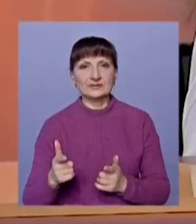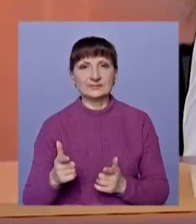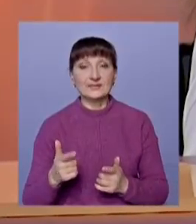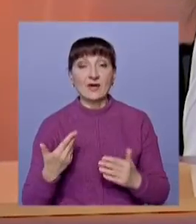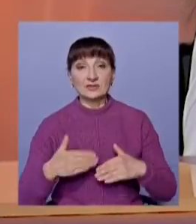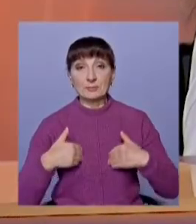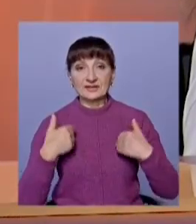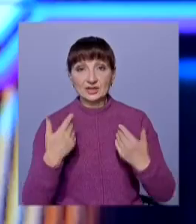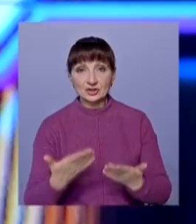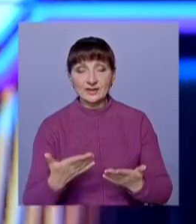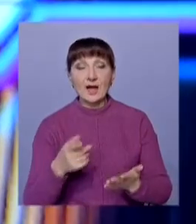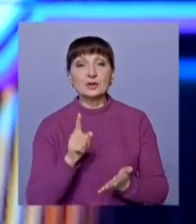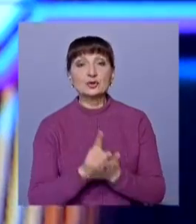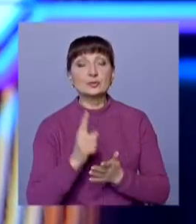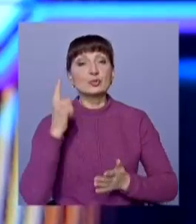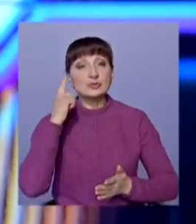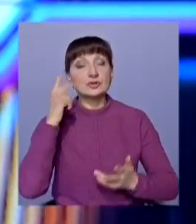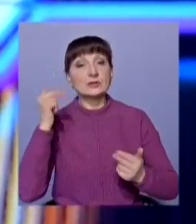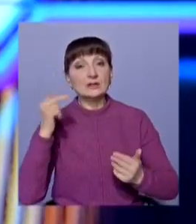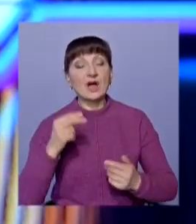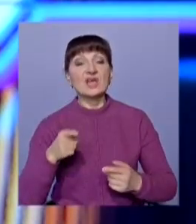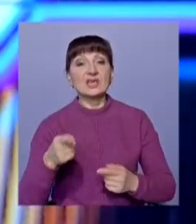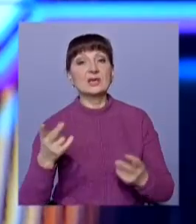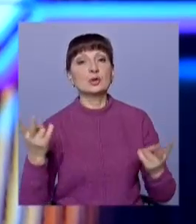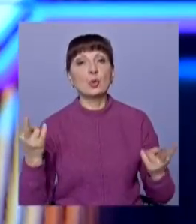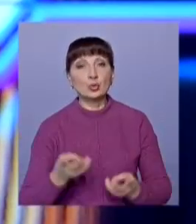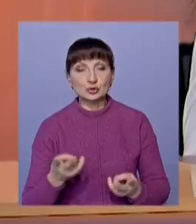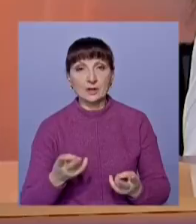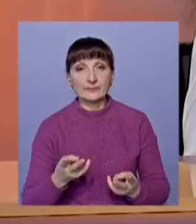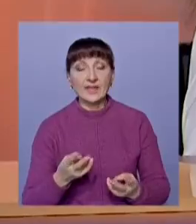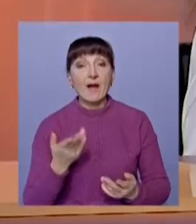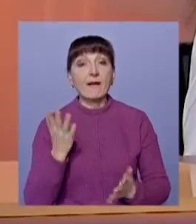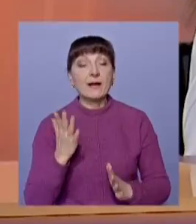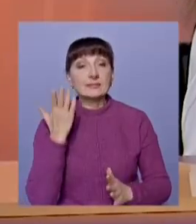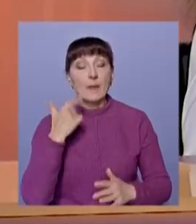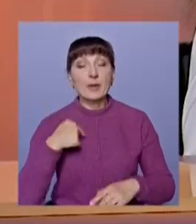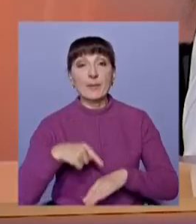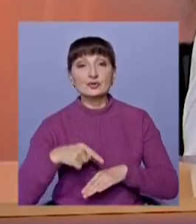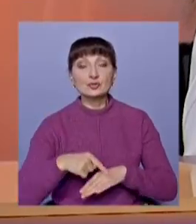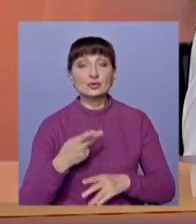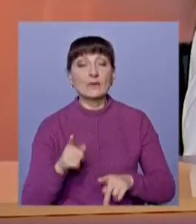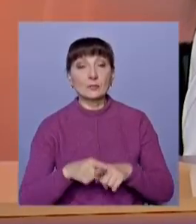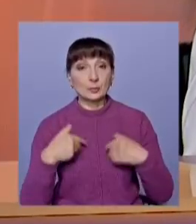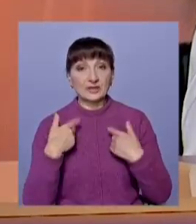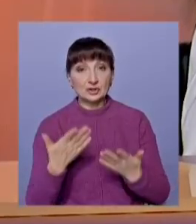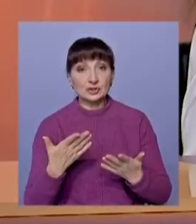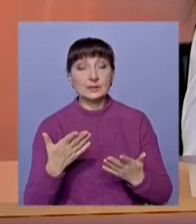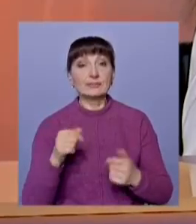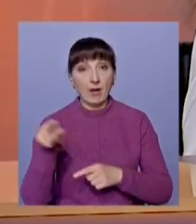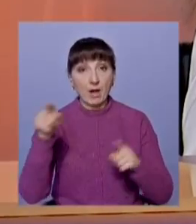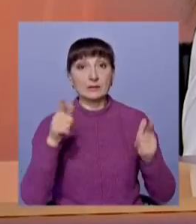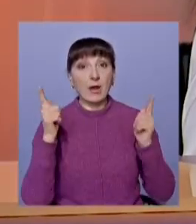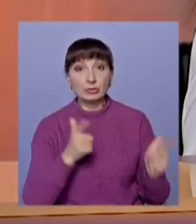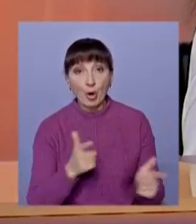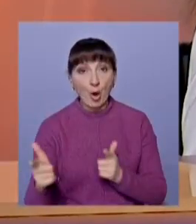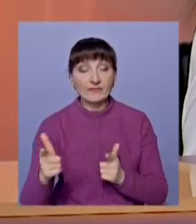предложение, оно должно быть не только услышано, но и востребовано. Да, конечно, да. Как только мы почувствуем, что подобный запрос действительно находит отклик,